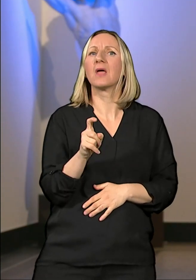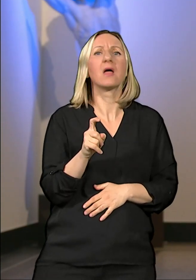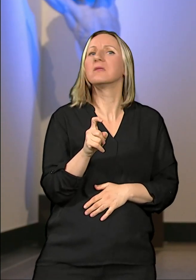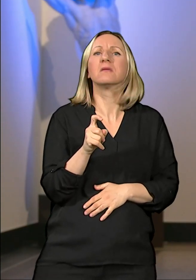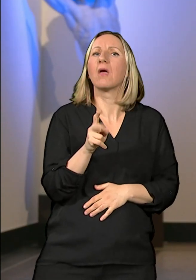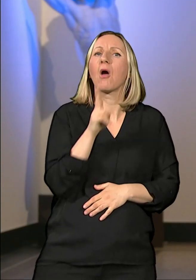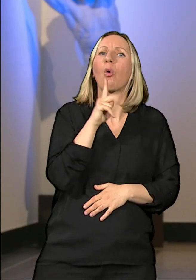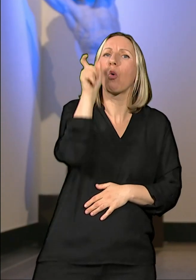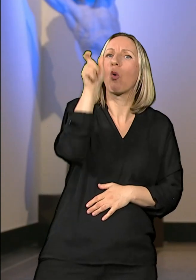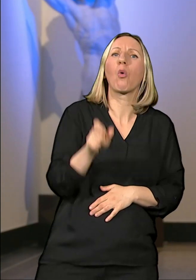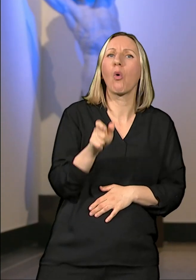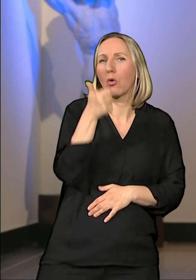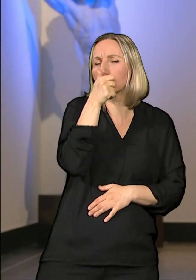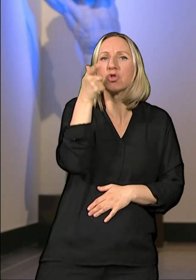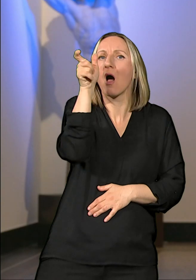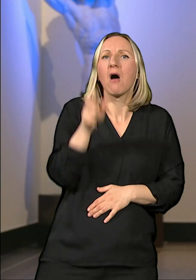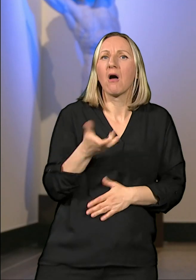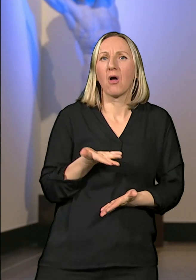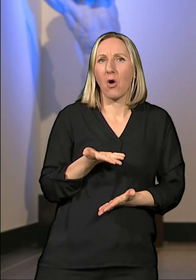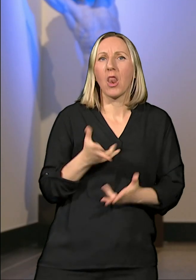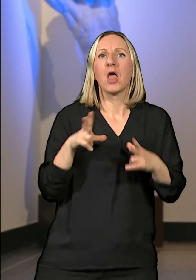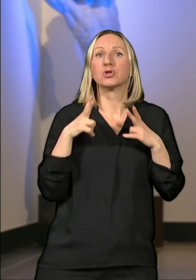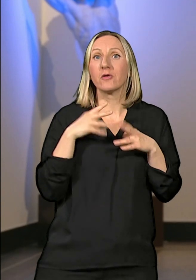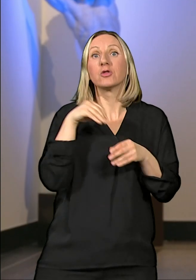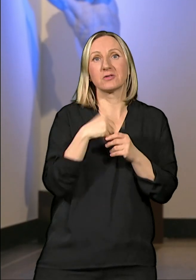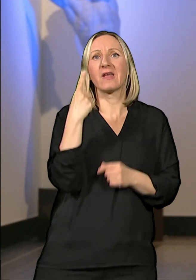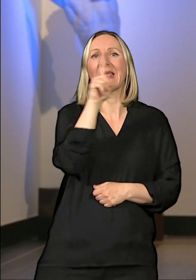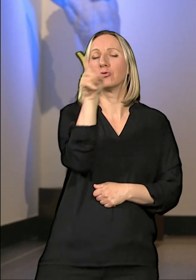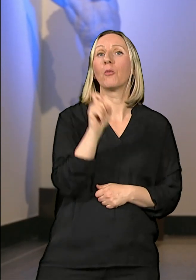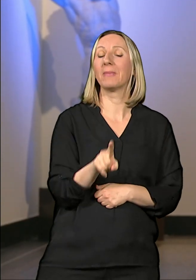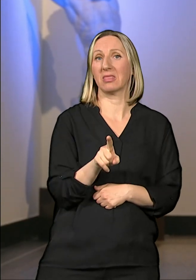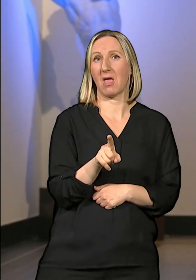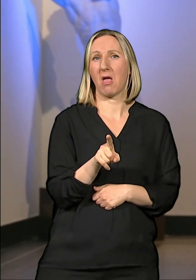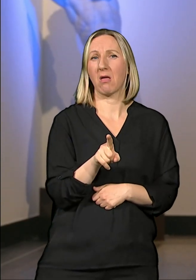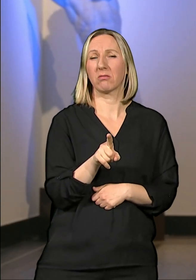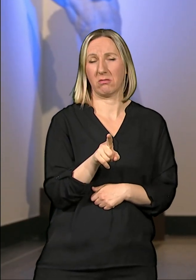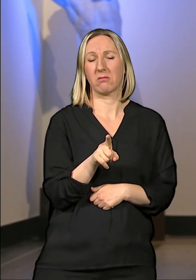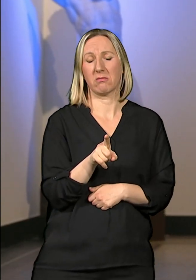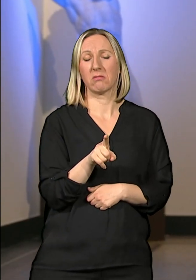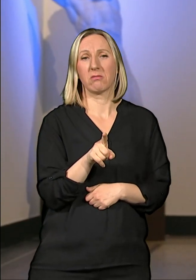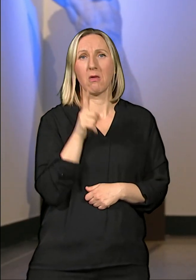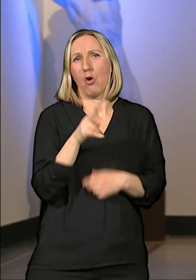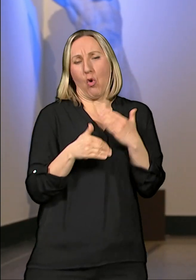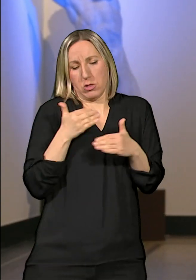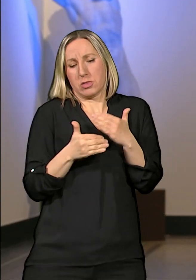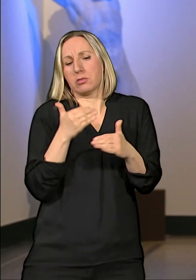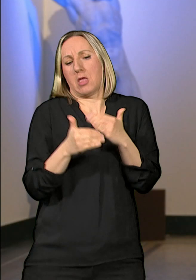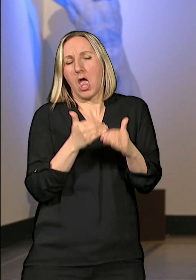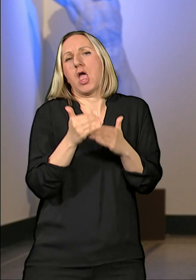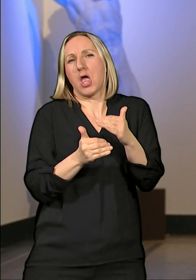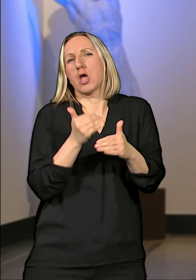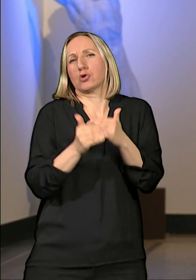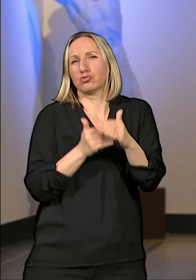i da je život zapravo jedno pitanje koje teče u određenom roku i da